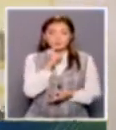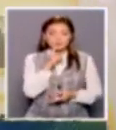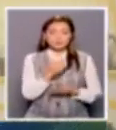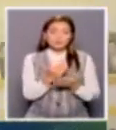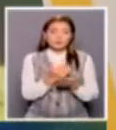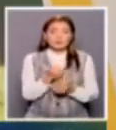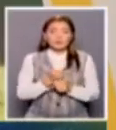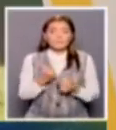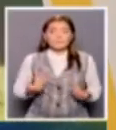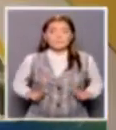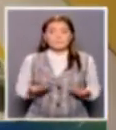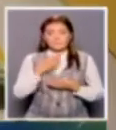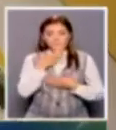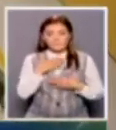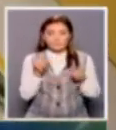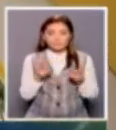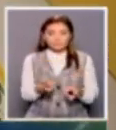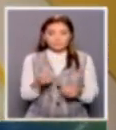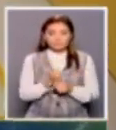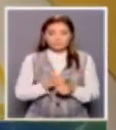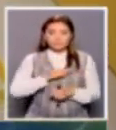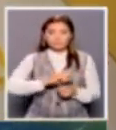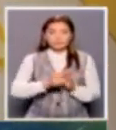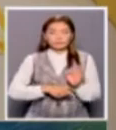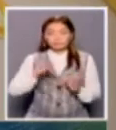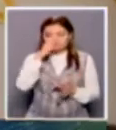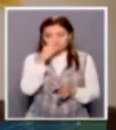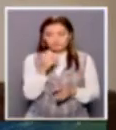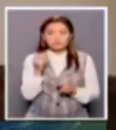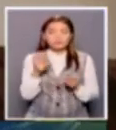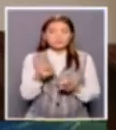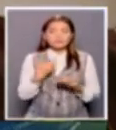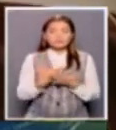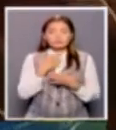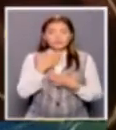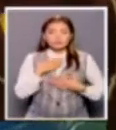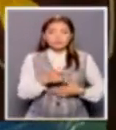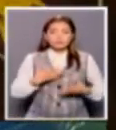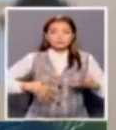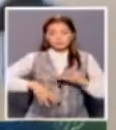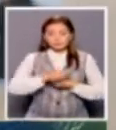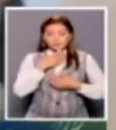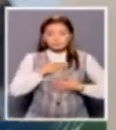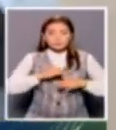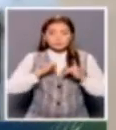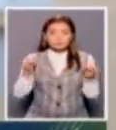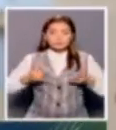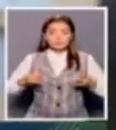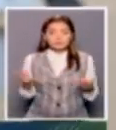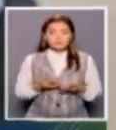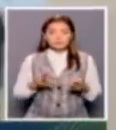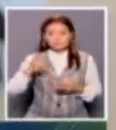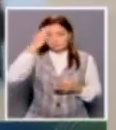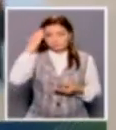қарап тұрып, өмірге ғашық болмаған адамнан ақын шықпайды. Шайыр болу үшін мына шексіз дүниені бар жан тәніңмен құлай сүю керек деген